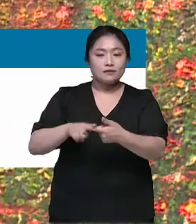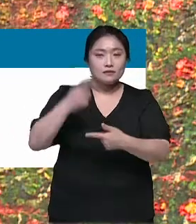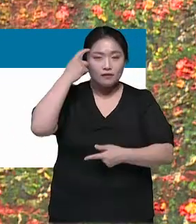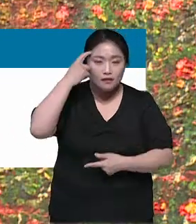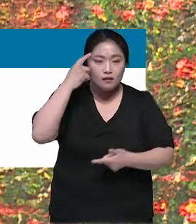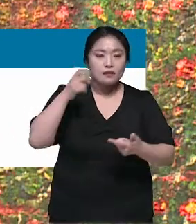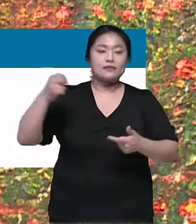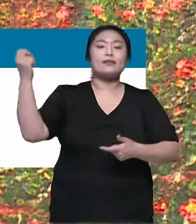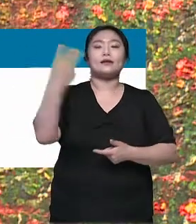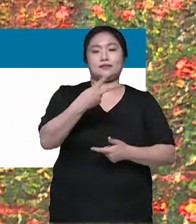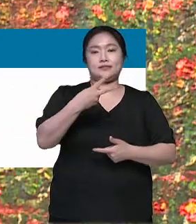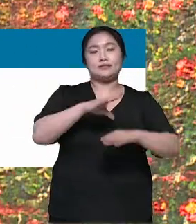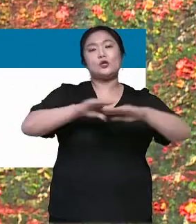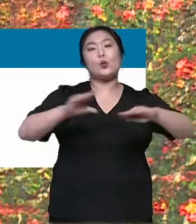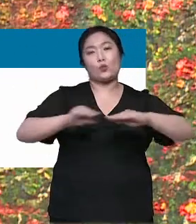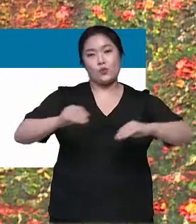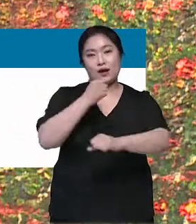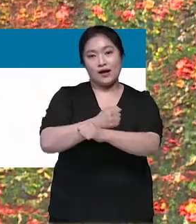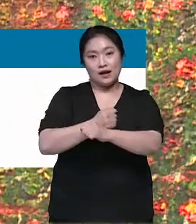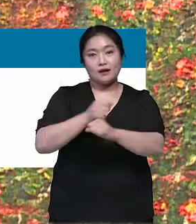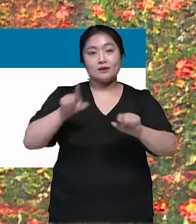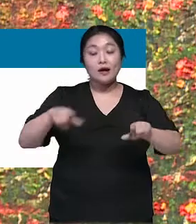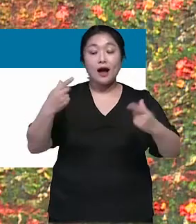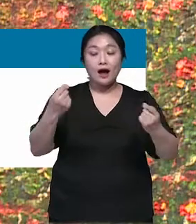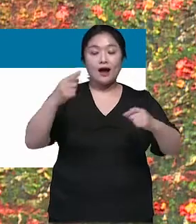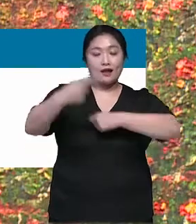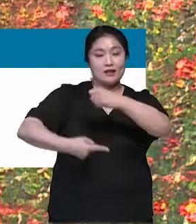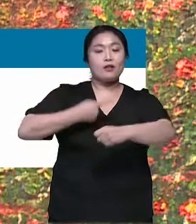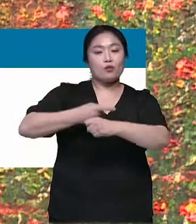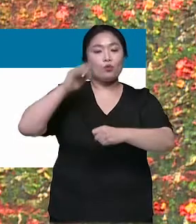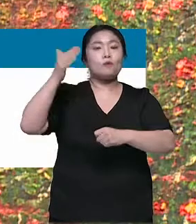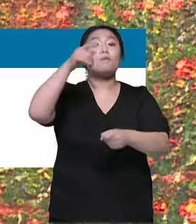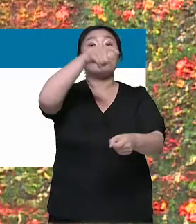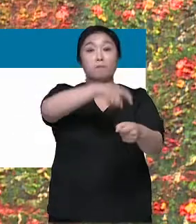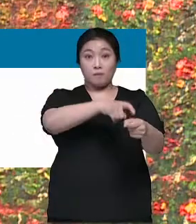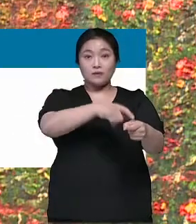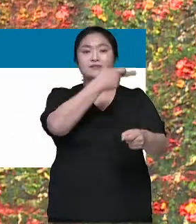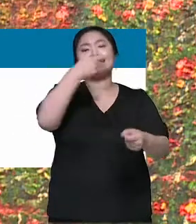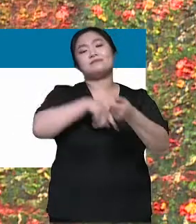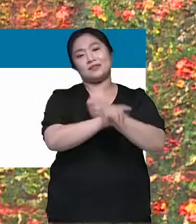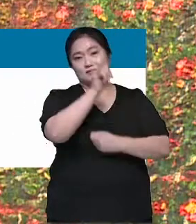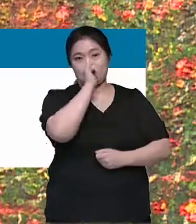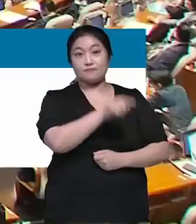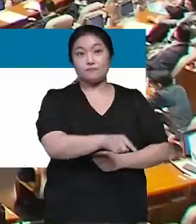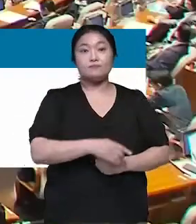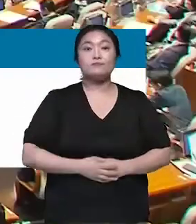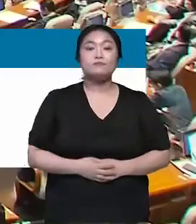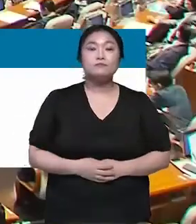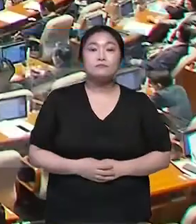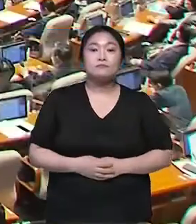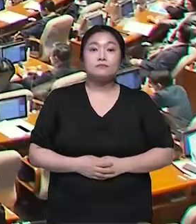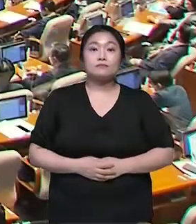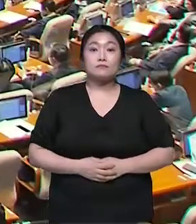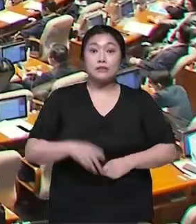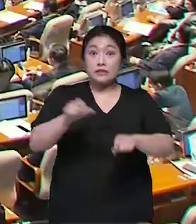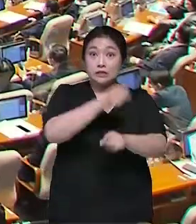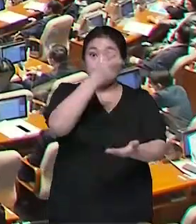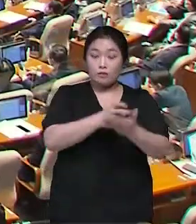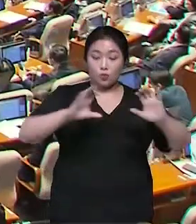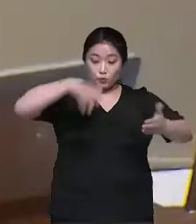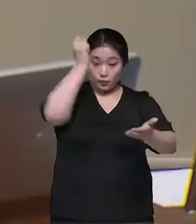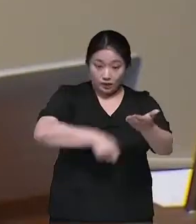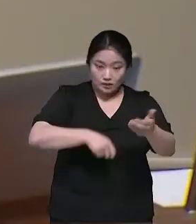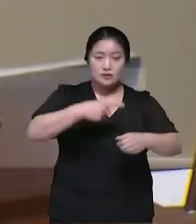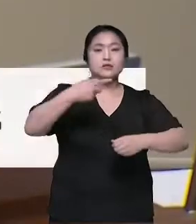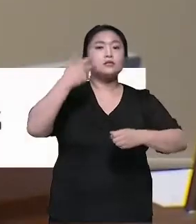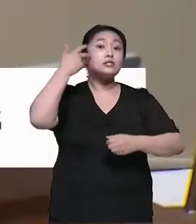일들을 이제 정리하는 그런 한 해가 된다라고 하는 데서 큰 의미가 있을 것 같습니다. 특별법이 국회를